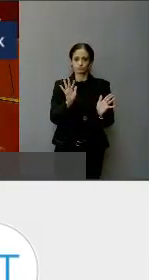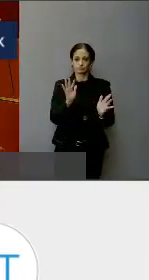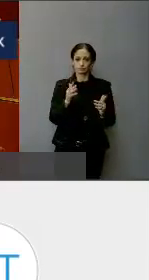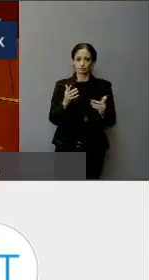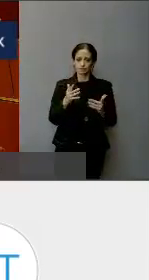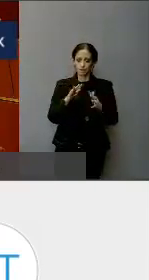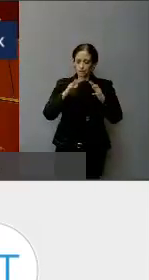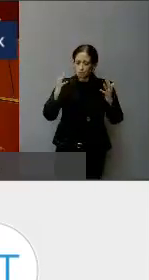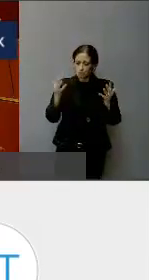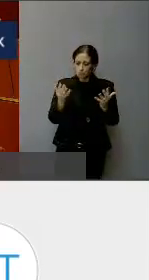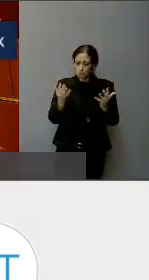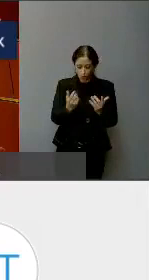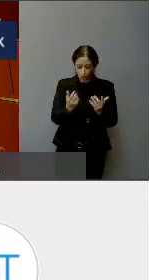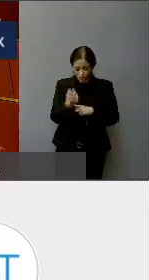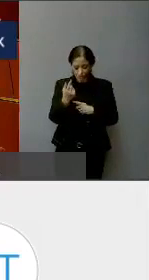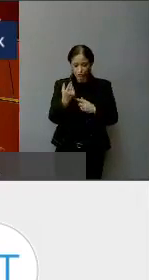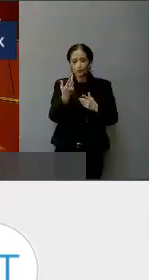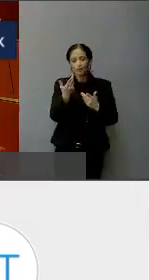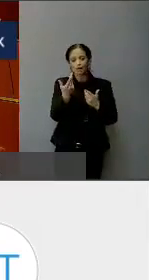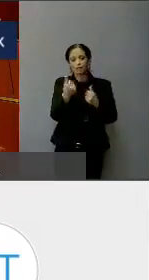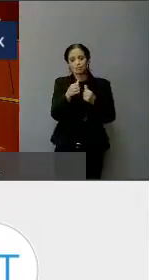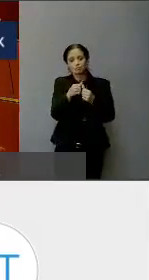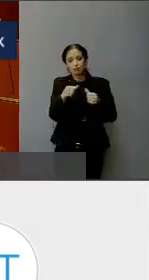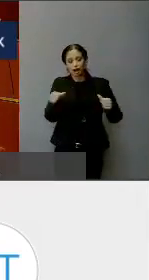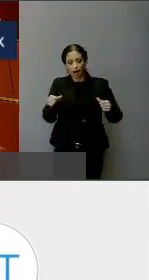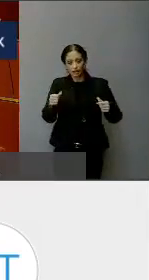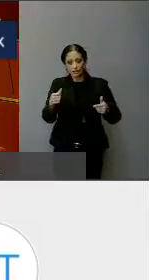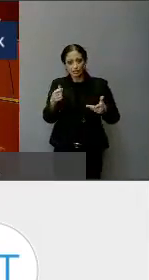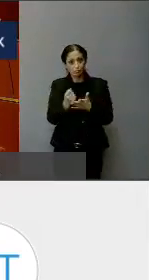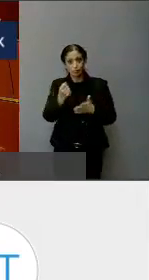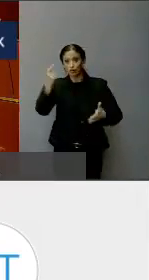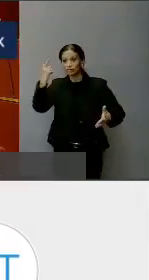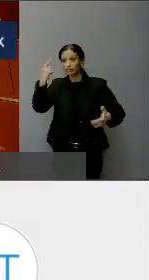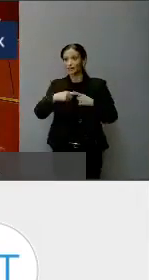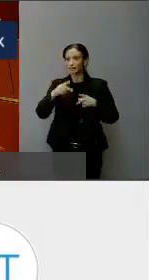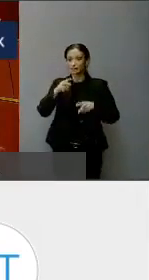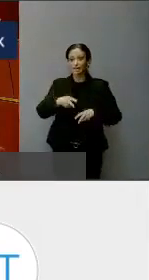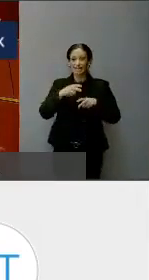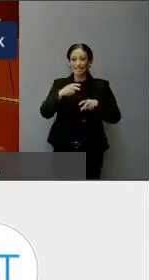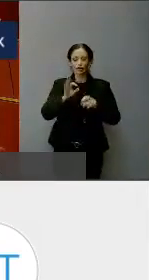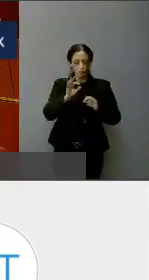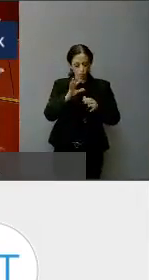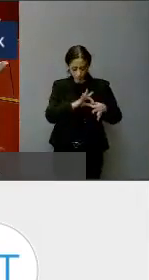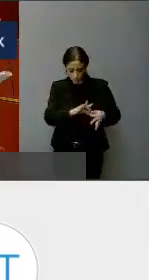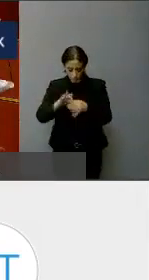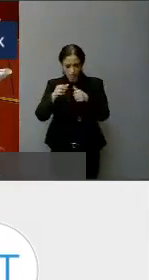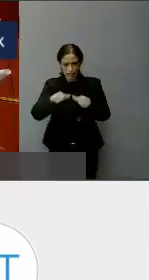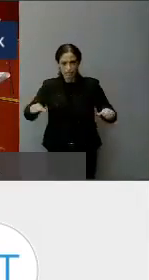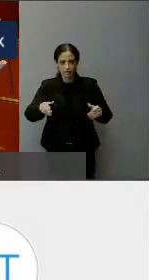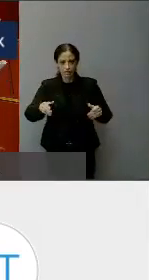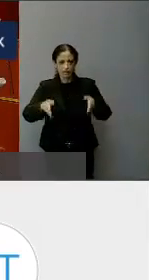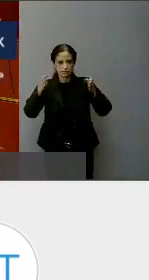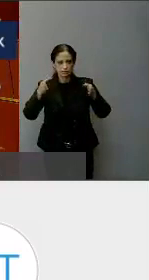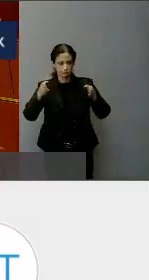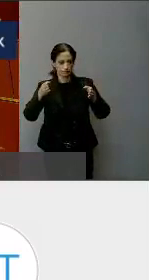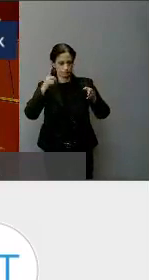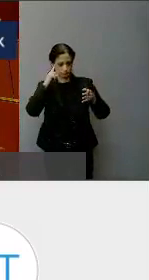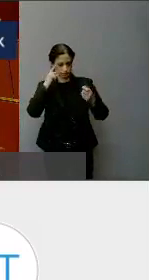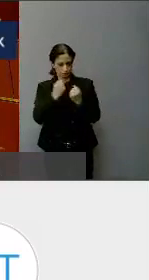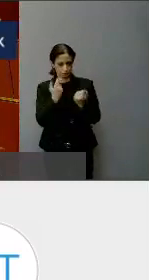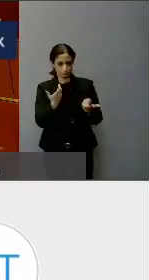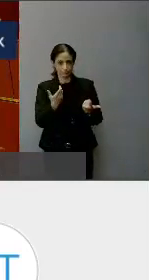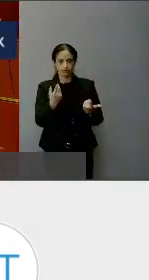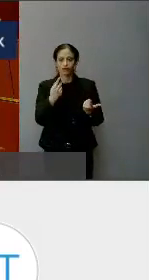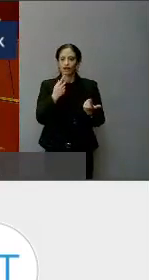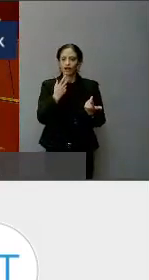funzione essenziale della zona agricola e la residenza va davvero pensiamo che il tema del del fatto che sia difficile coltivare